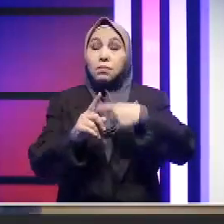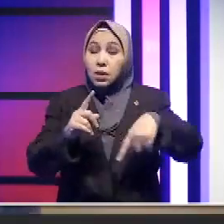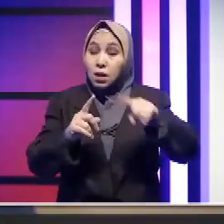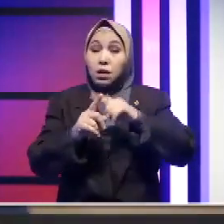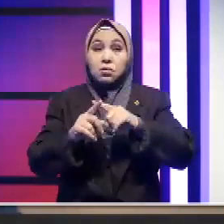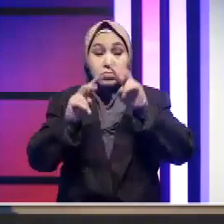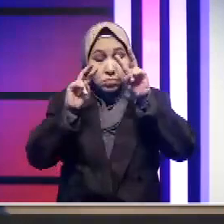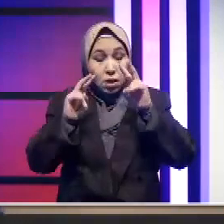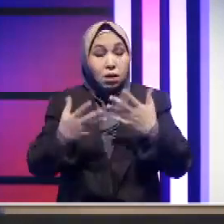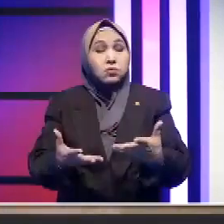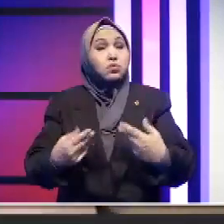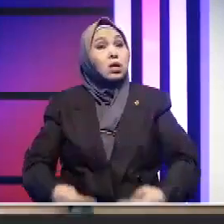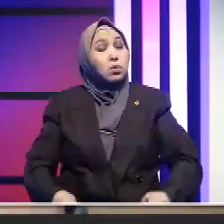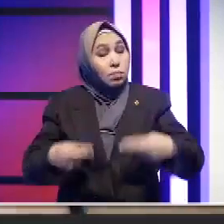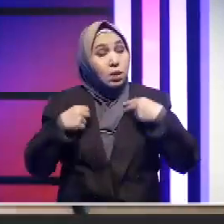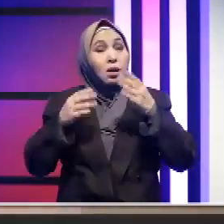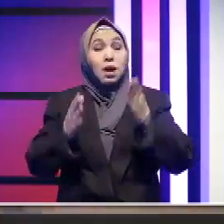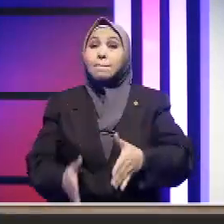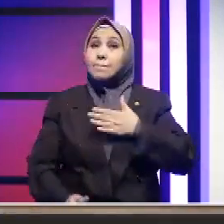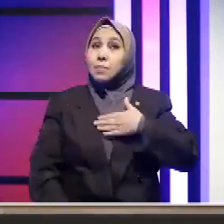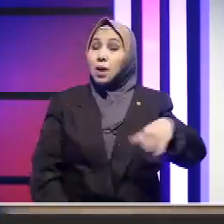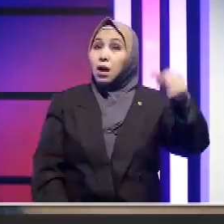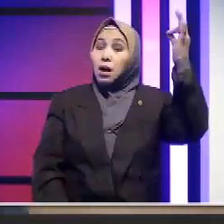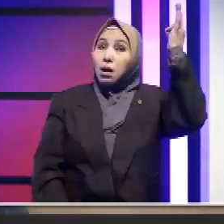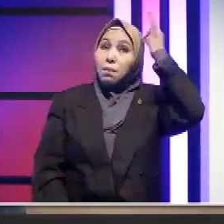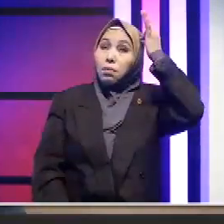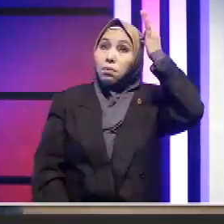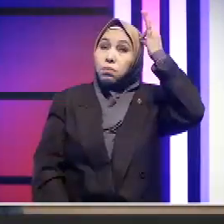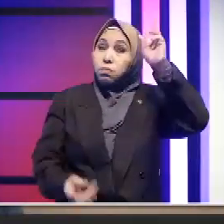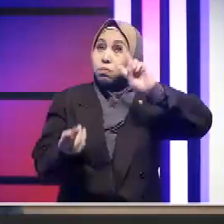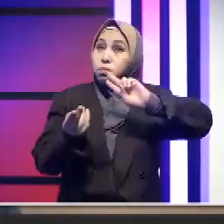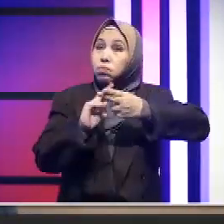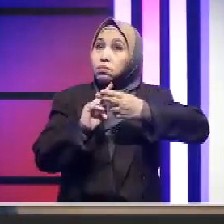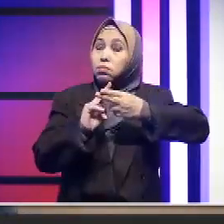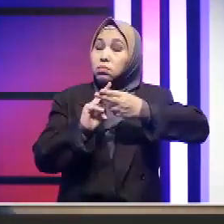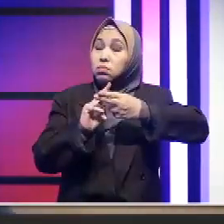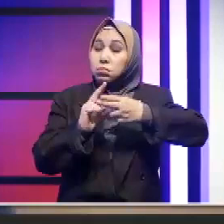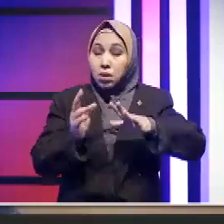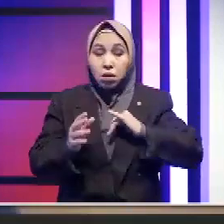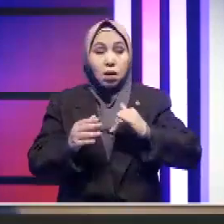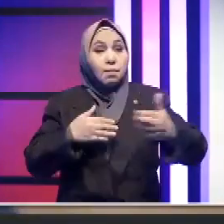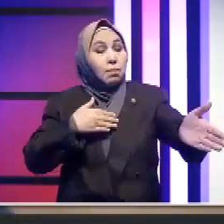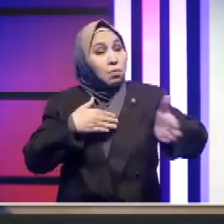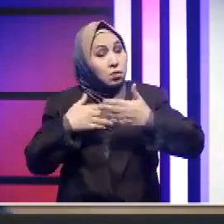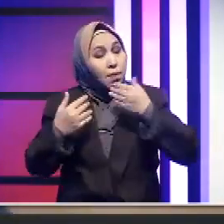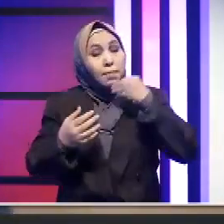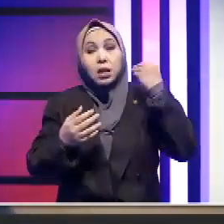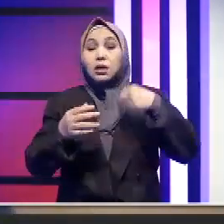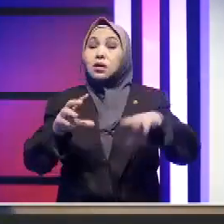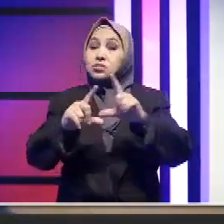muslim di Brunei oh my eyes pikiran saya berubah Hai setelah kembali ke Jepang